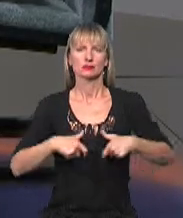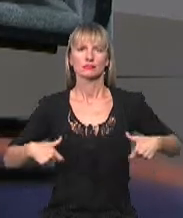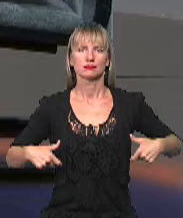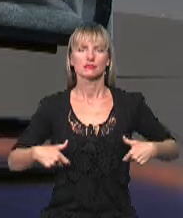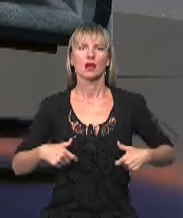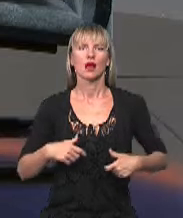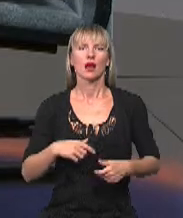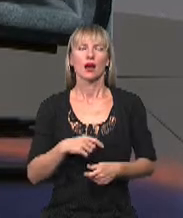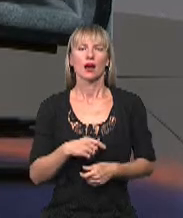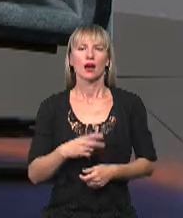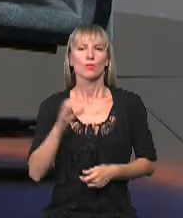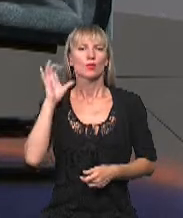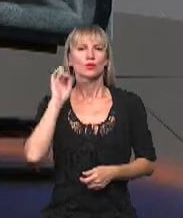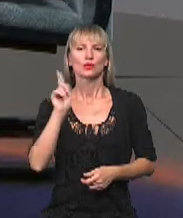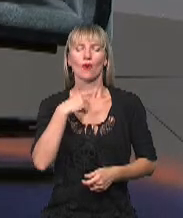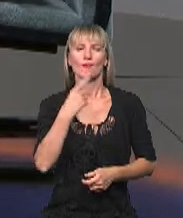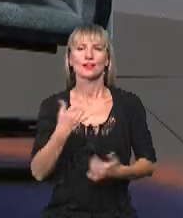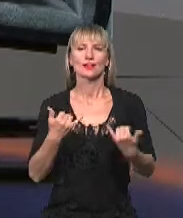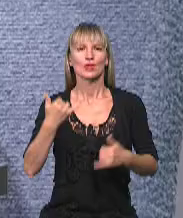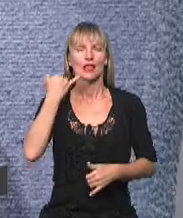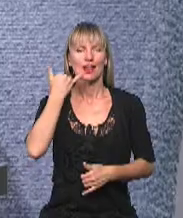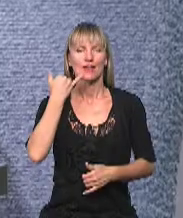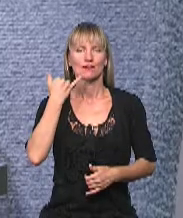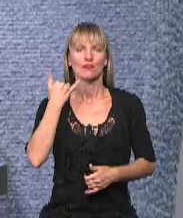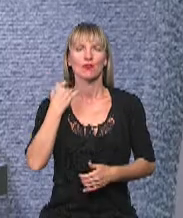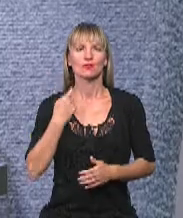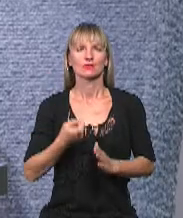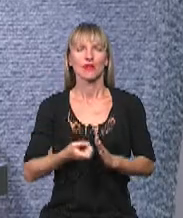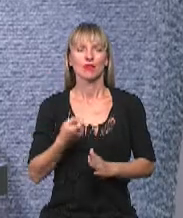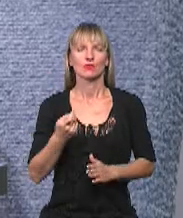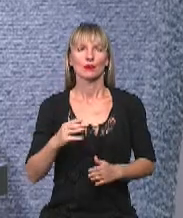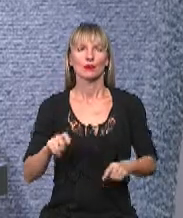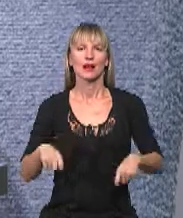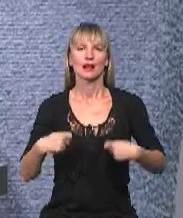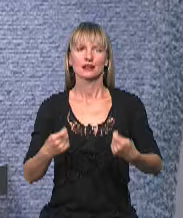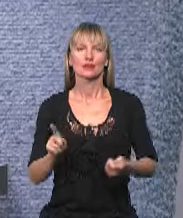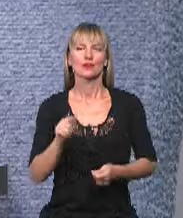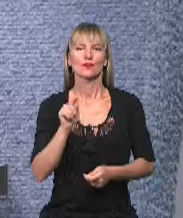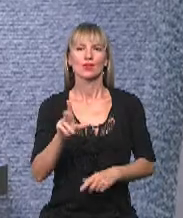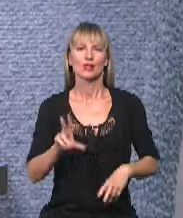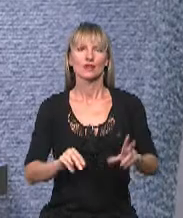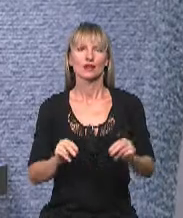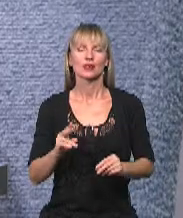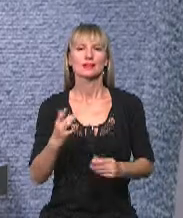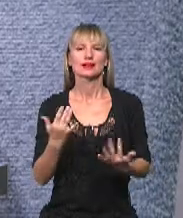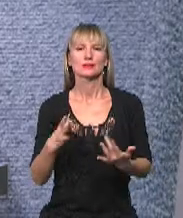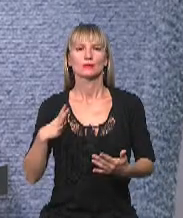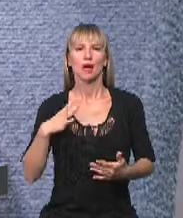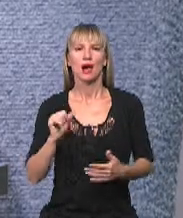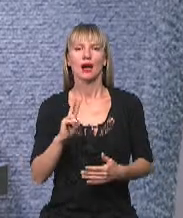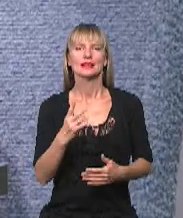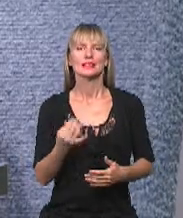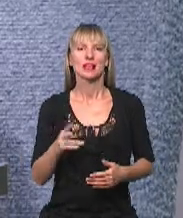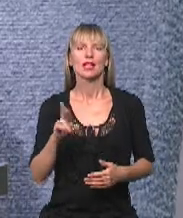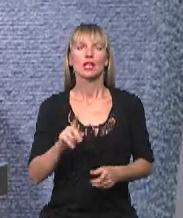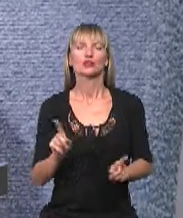Послухаємо, що вона говорить. Сьогодні вона телефонне інтерв'ю для нас передала, що вона вважає, наскільки відбулася акція, для чого